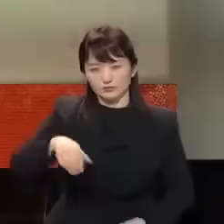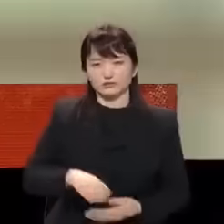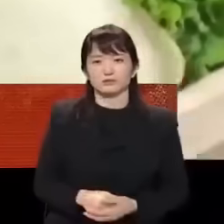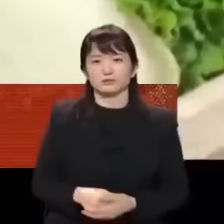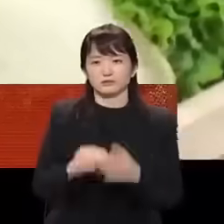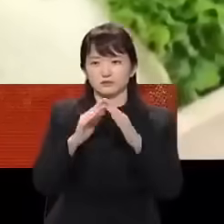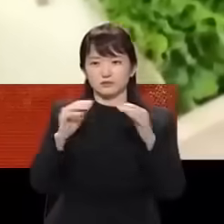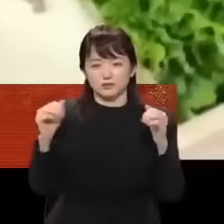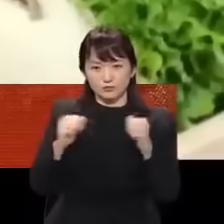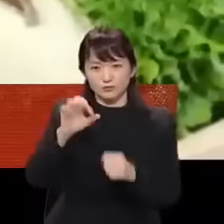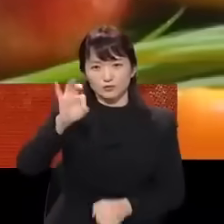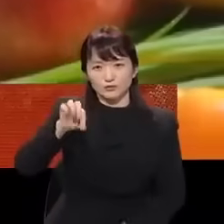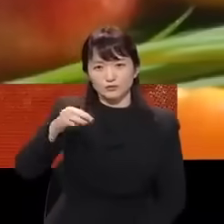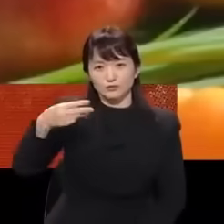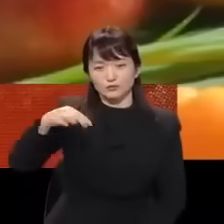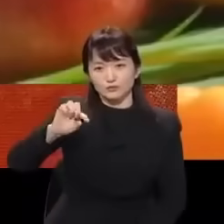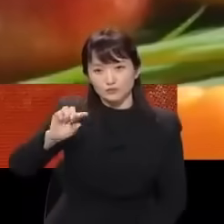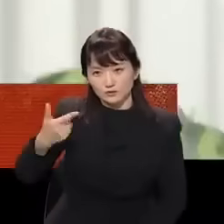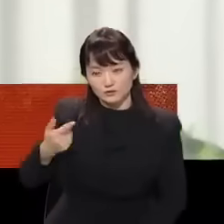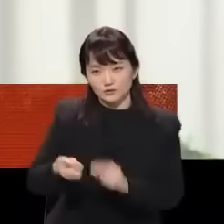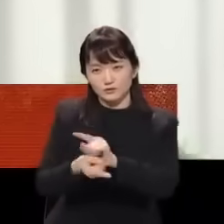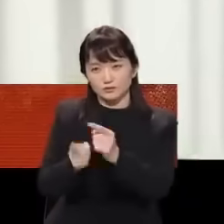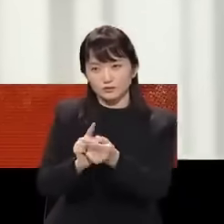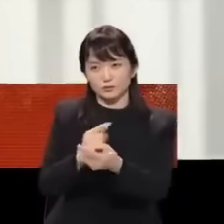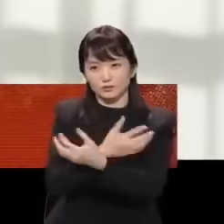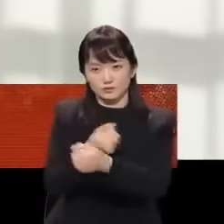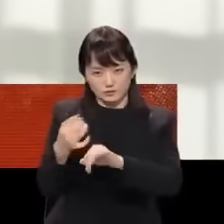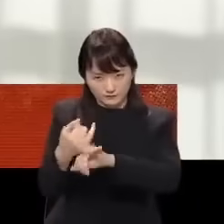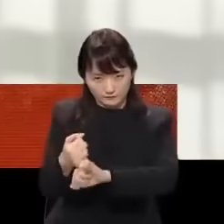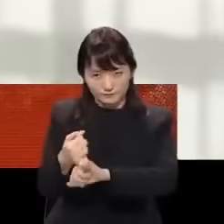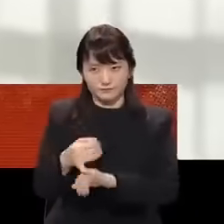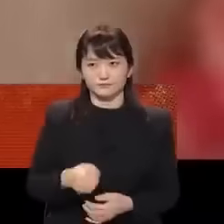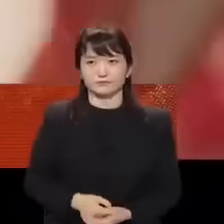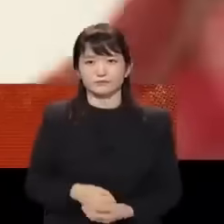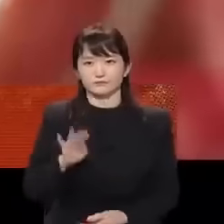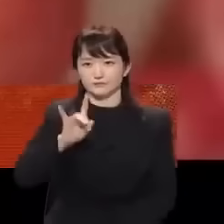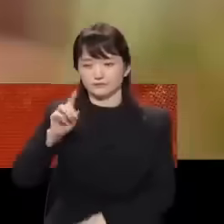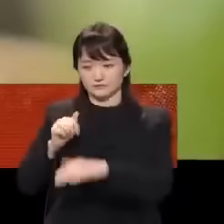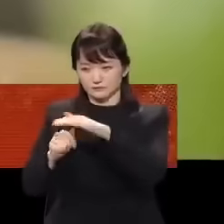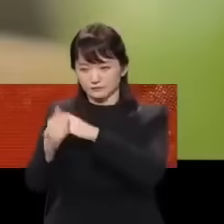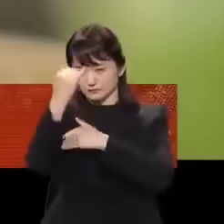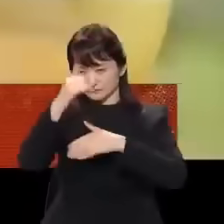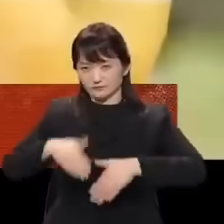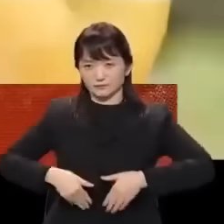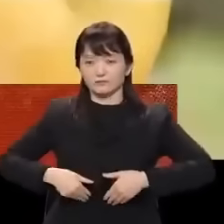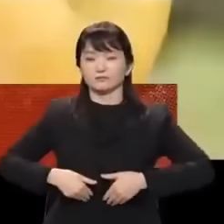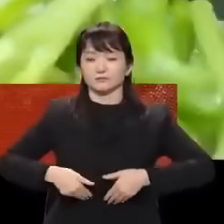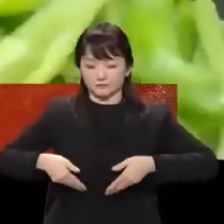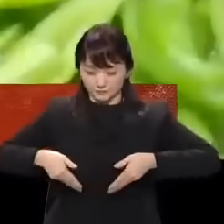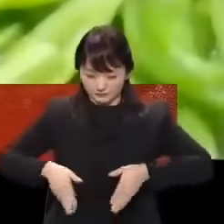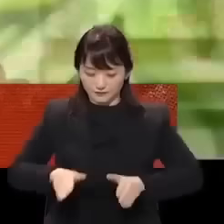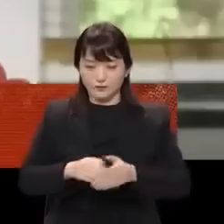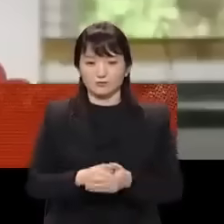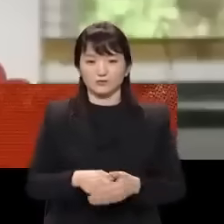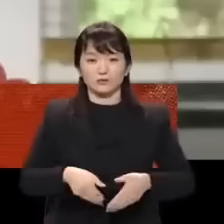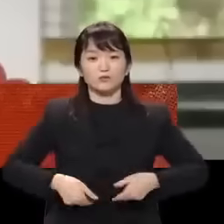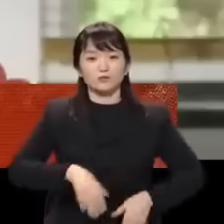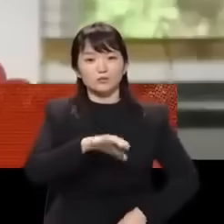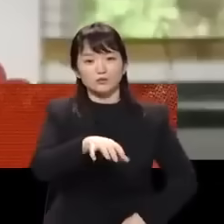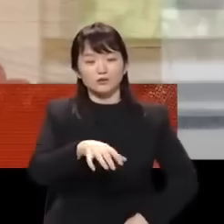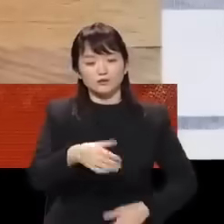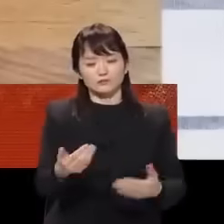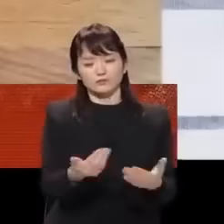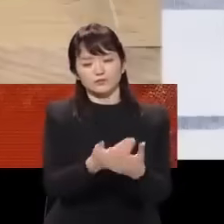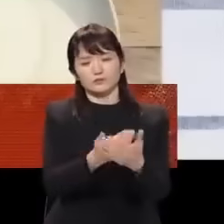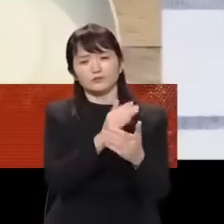대표와 상생 협약을 맺은 것으로 전해주기로 했는데 백대표가 충남 출신이잖아요 그래서 고향 발전에 좀 기하겠습니다 그래서 하려고 시작을 한